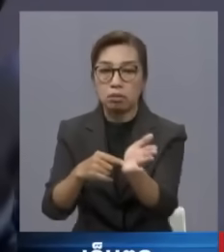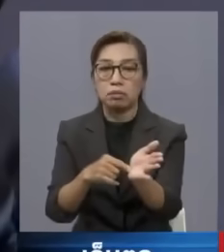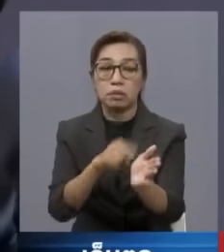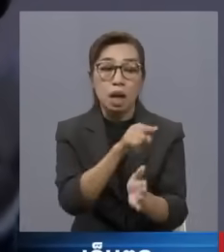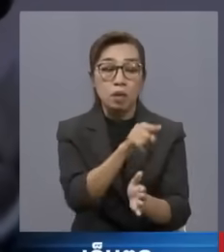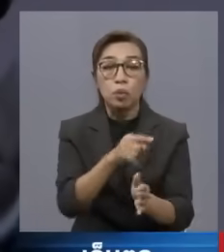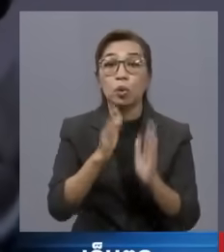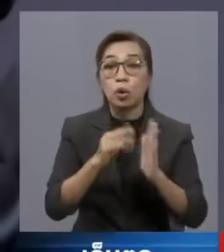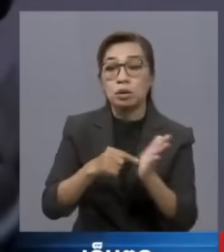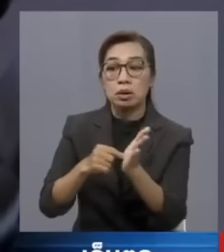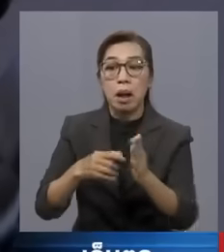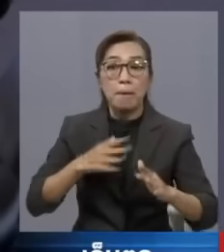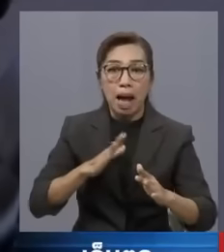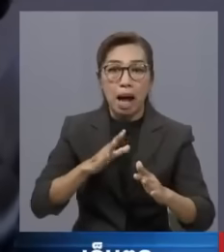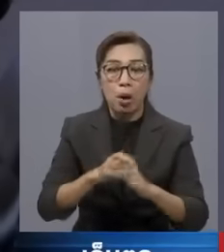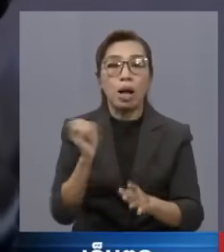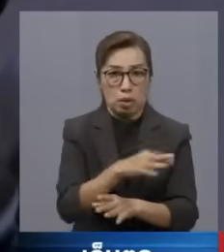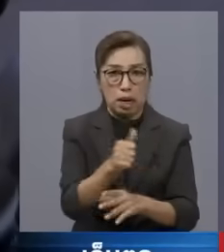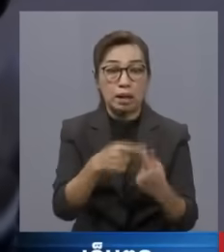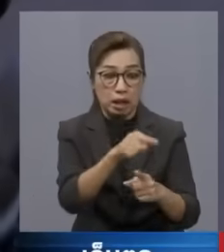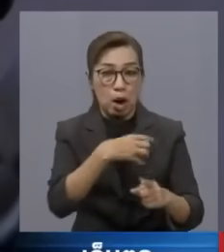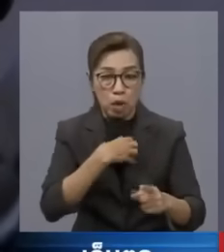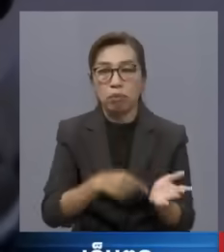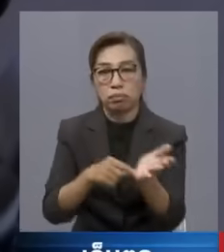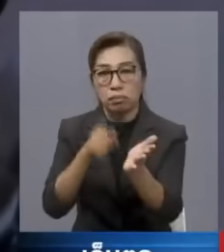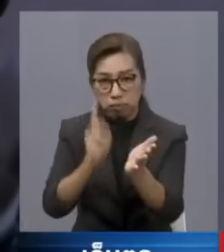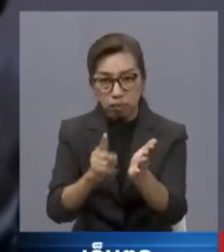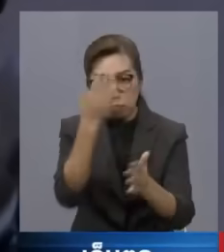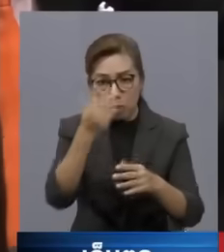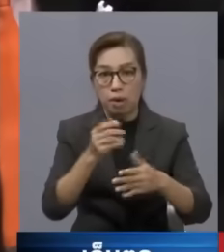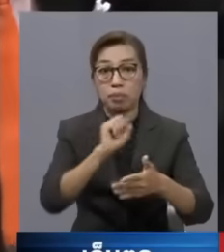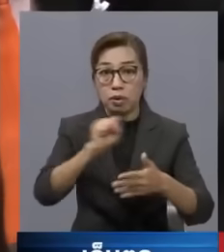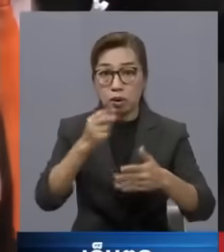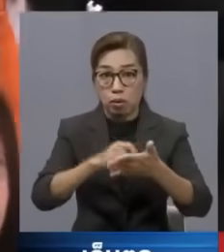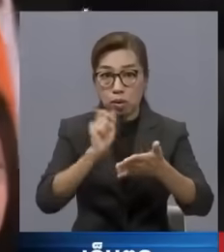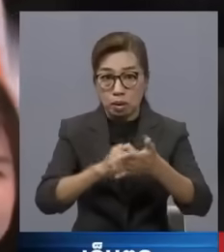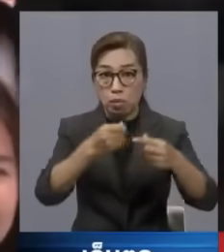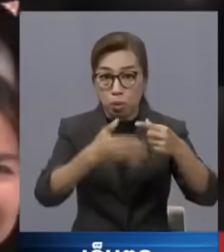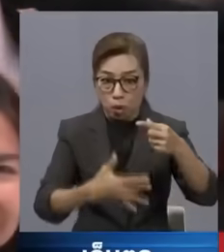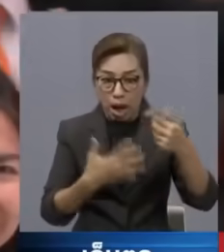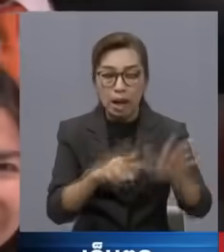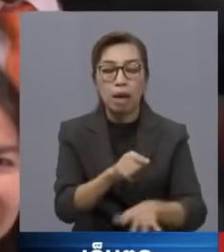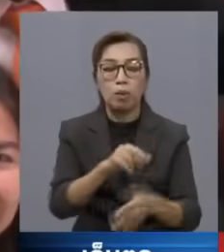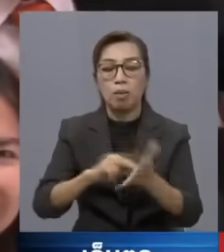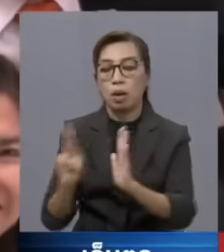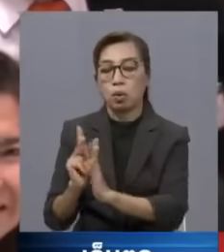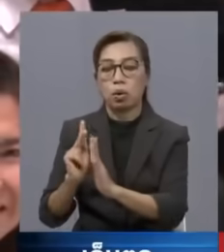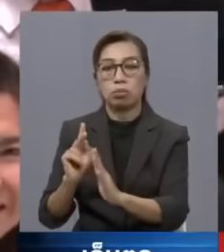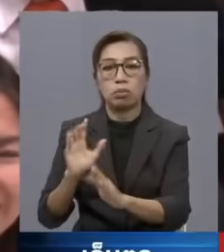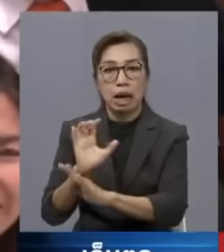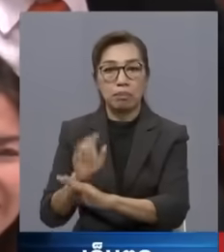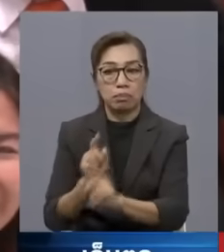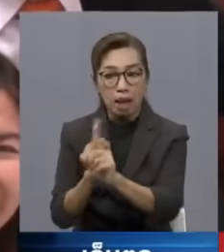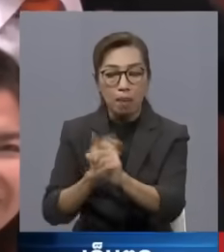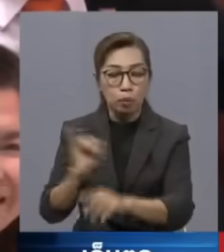ว่าจะเสนอญัตติให้ทบทวนในเรื่องนี้ครับและมีผู้เสนอที่ติดต่อสู้ซึ่งถูกต้องตามข้อบังคับก็เลยทำให้อาจารย์วานรต้องพิจารณา